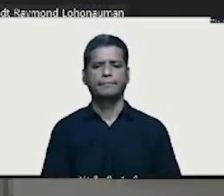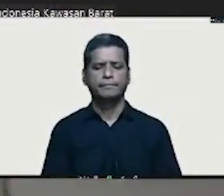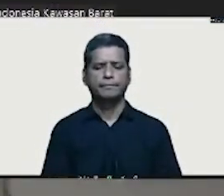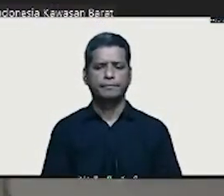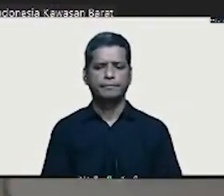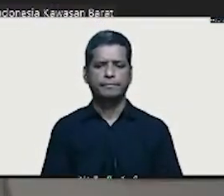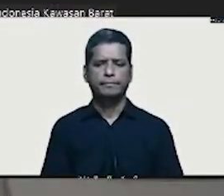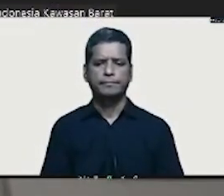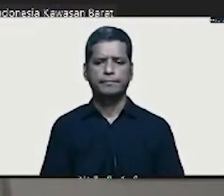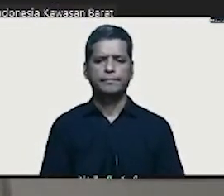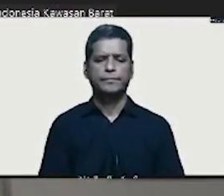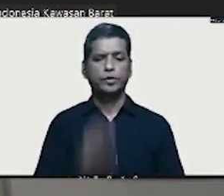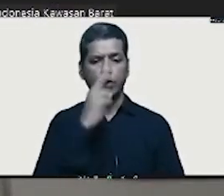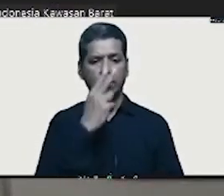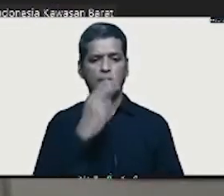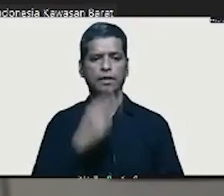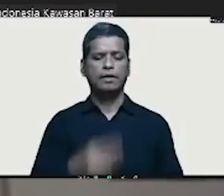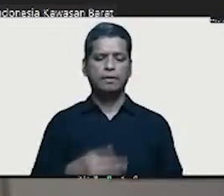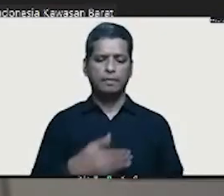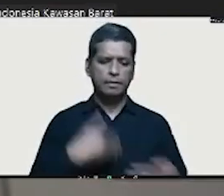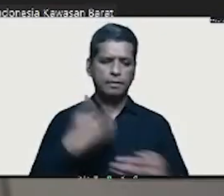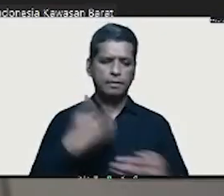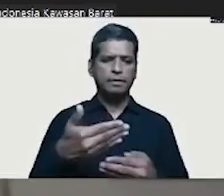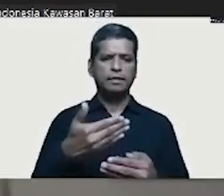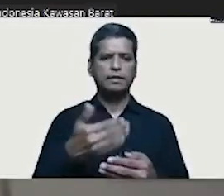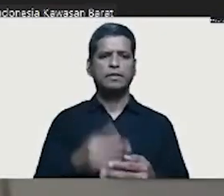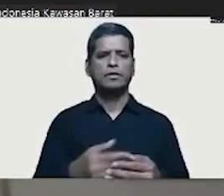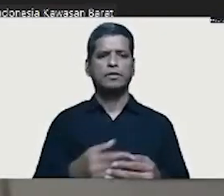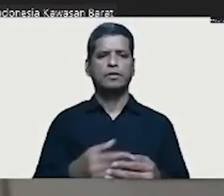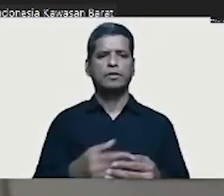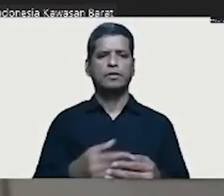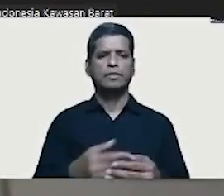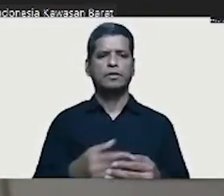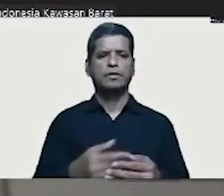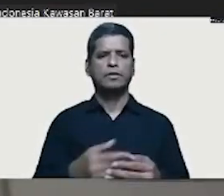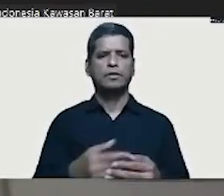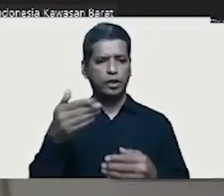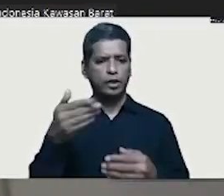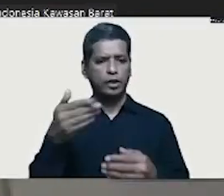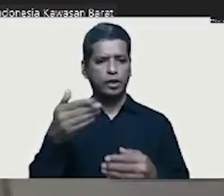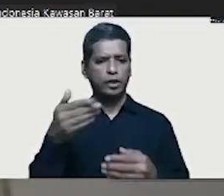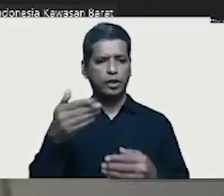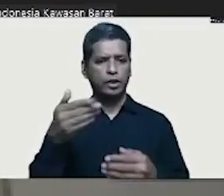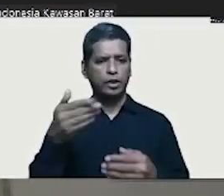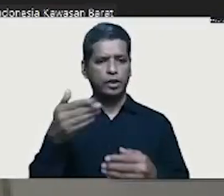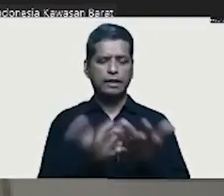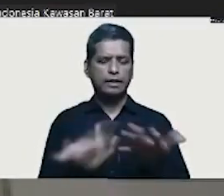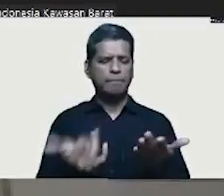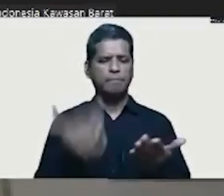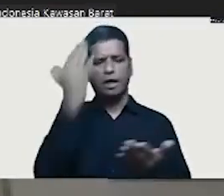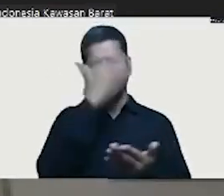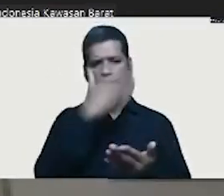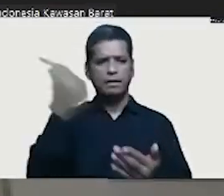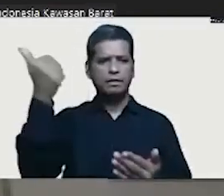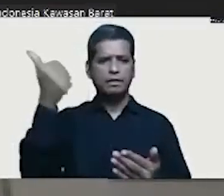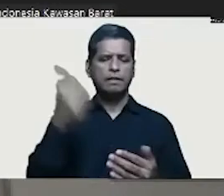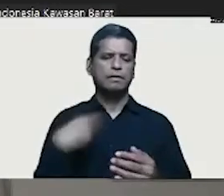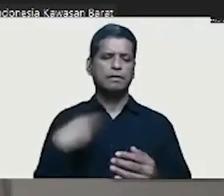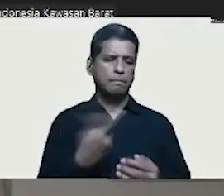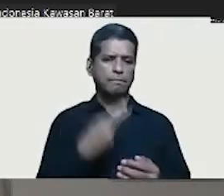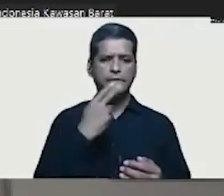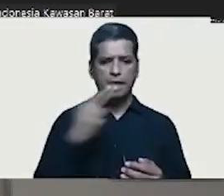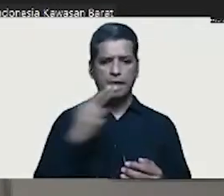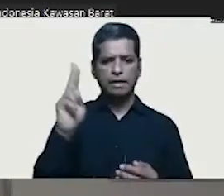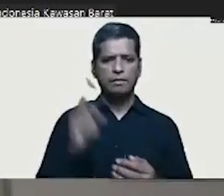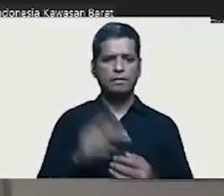saudaraku demikianlah kita sudah mengikuti pelajaran yang begitu indah pada malam hari ini saya siapin dimanapun